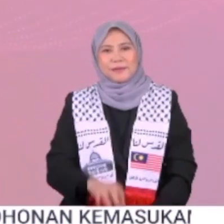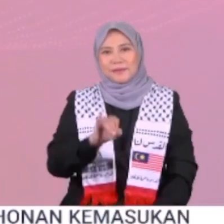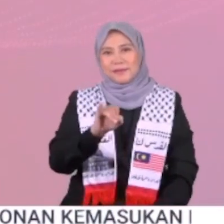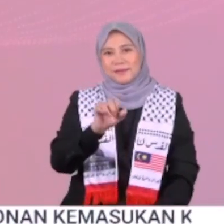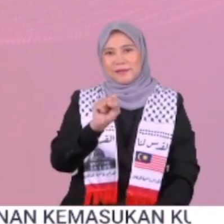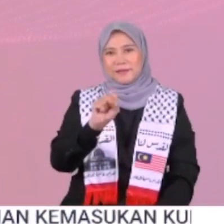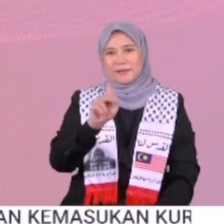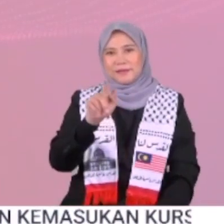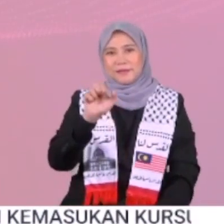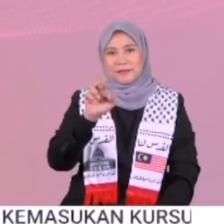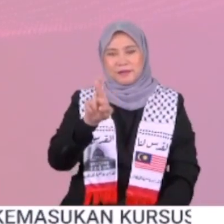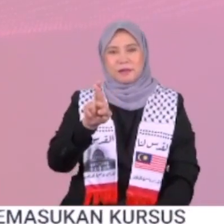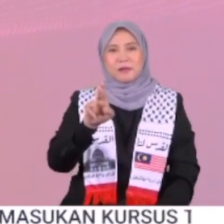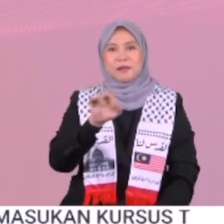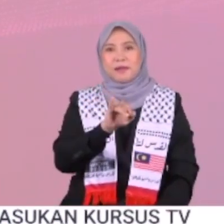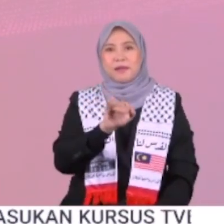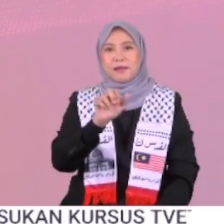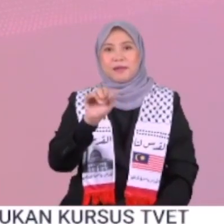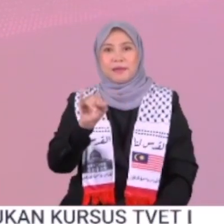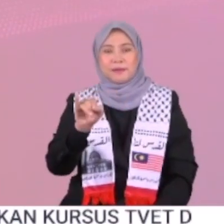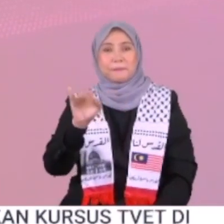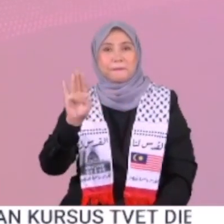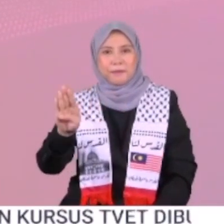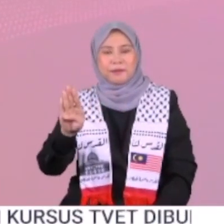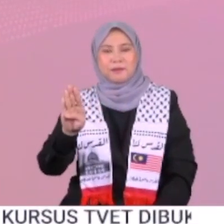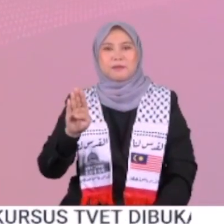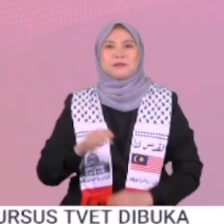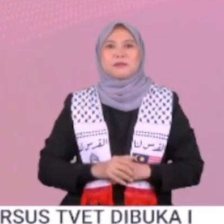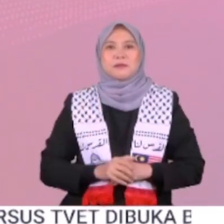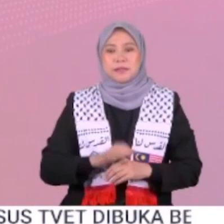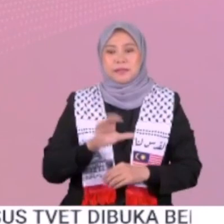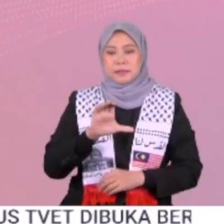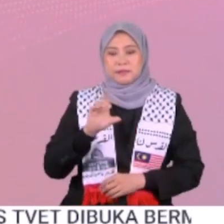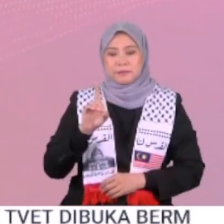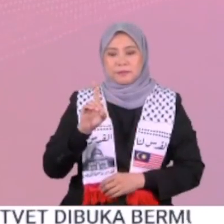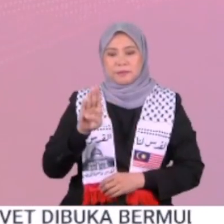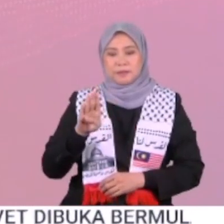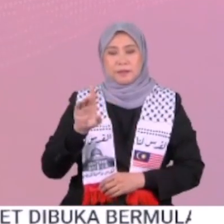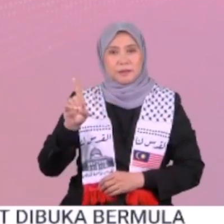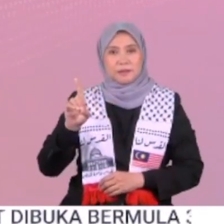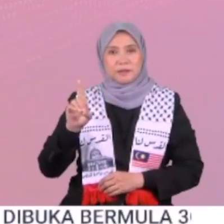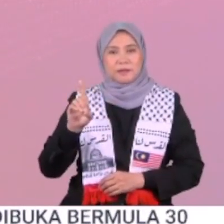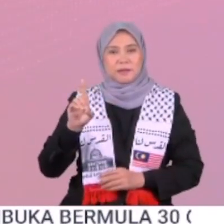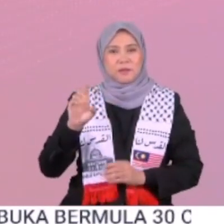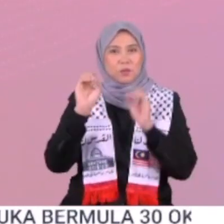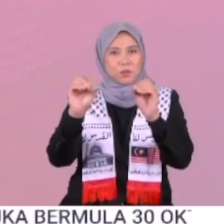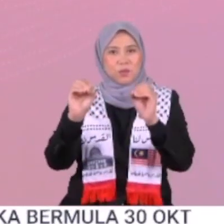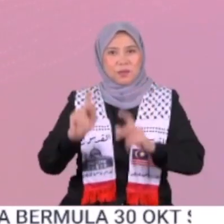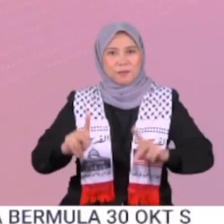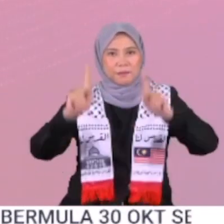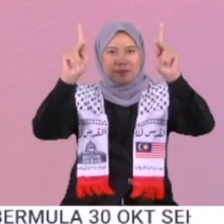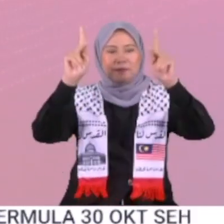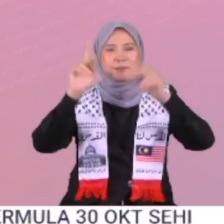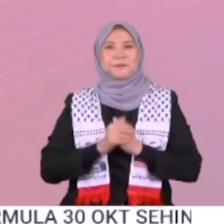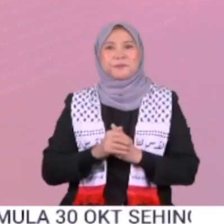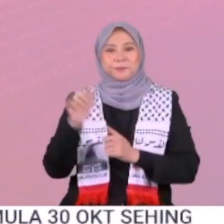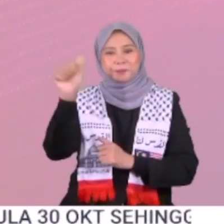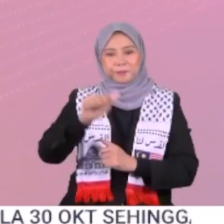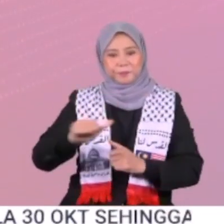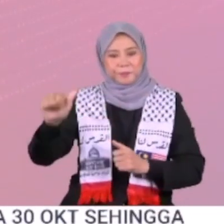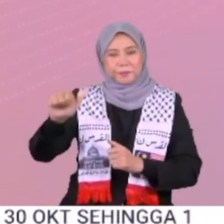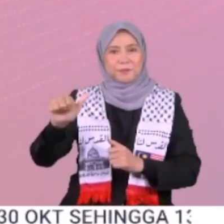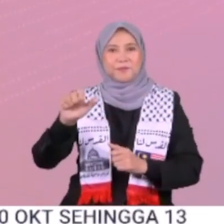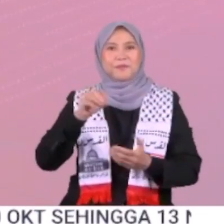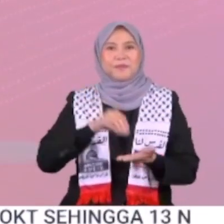Iskandar Investment Berhad IIB melancarkan Pusat Daerah Perniagaan CBD Sifar Karbon yang pertama di wilayah Asia Tenggara di